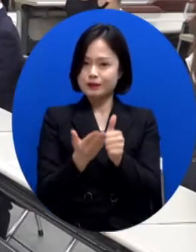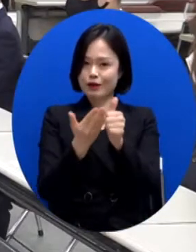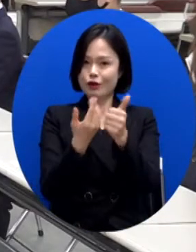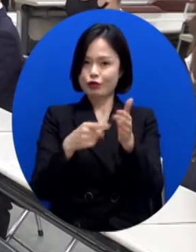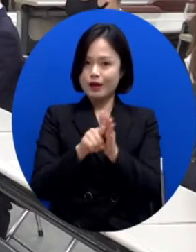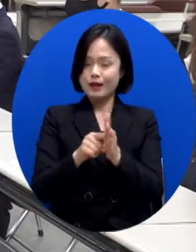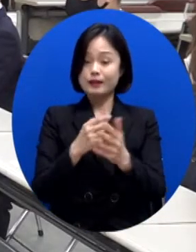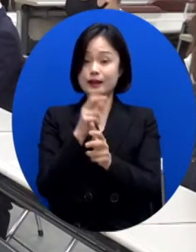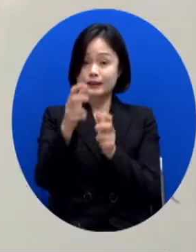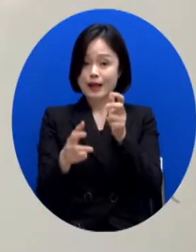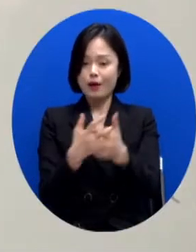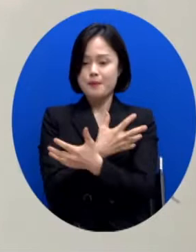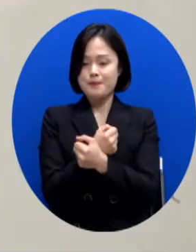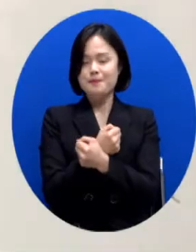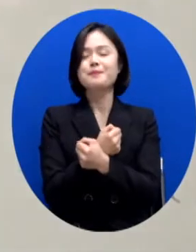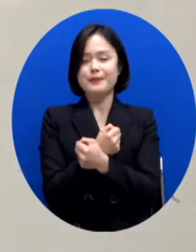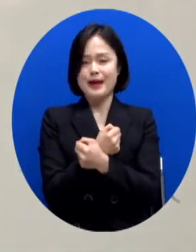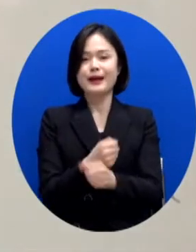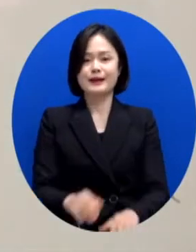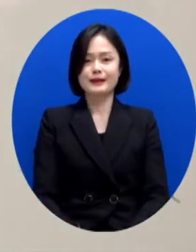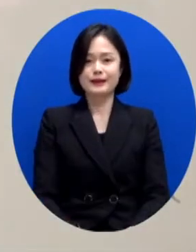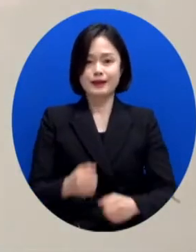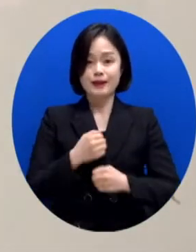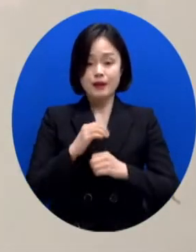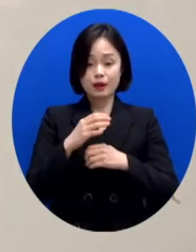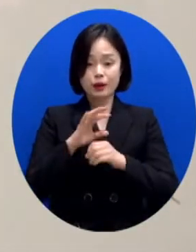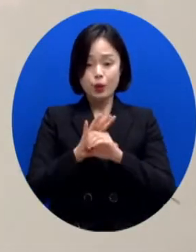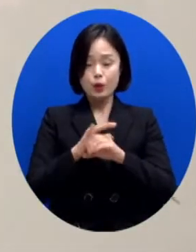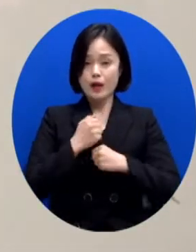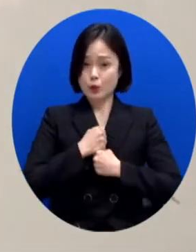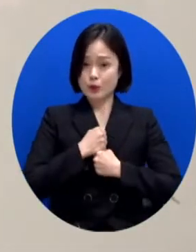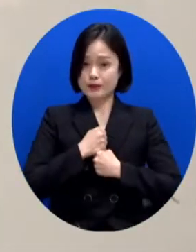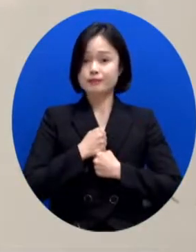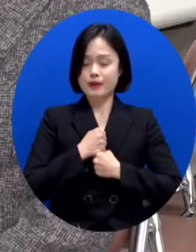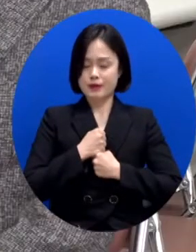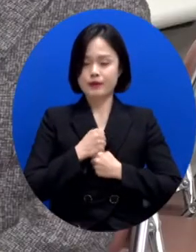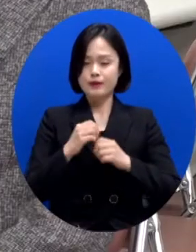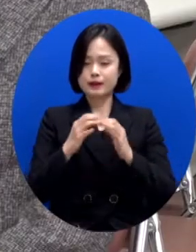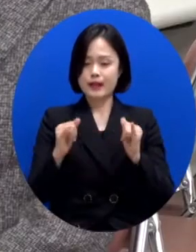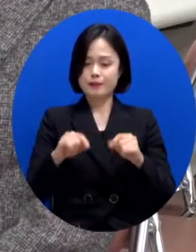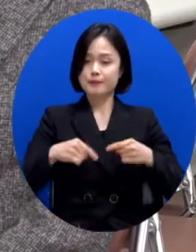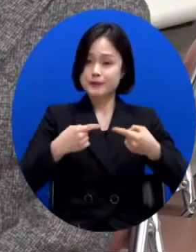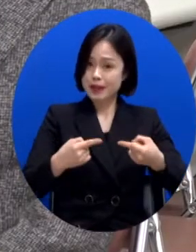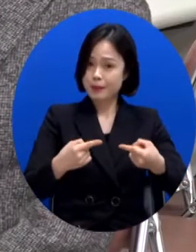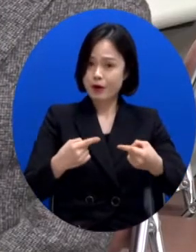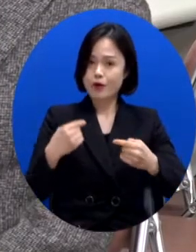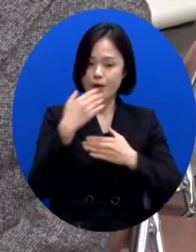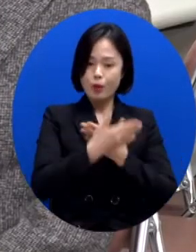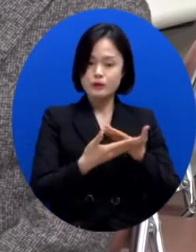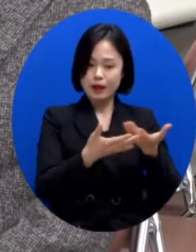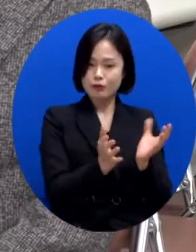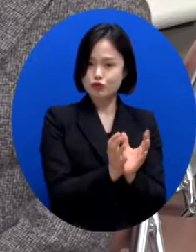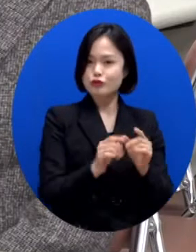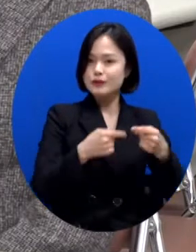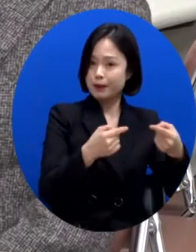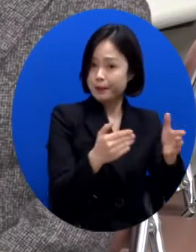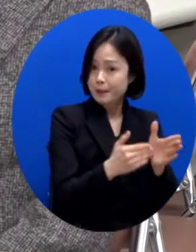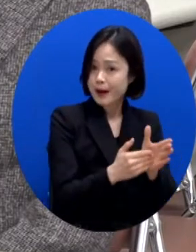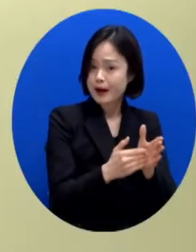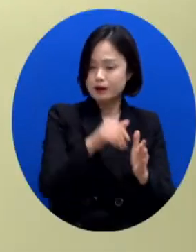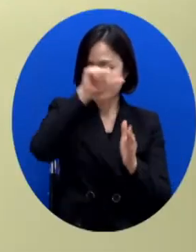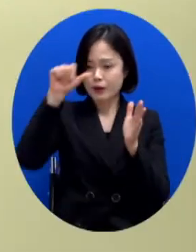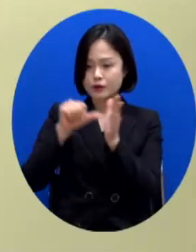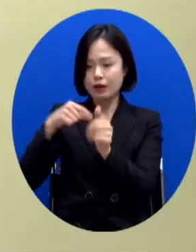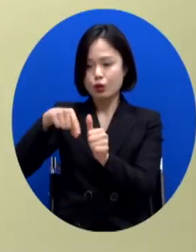새벽 씩은 코로나 일고 방역 수칙 을 준수하며 예장 통합 종의 사회봉사 부와 부산장신대 평생교육원 관계자